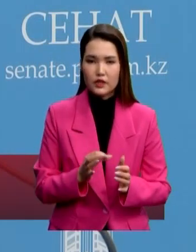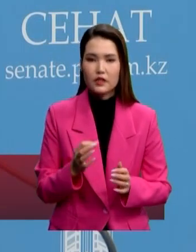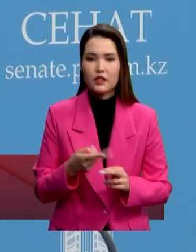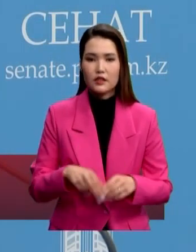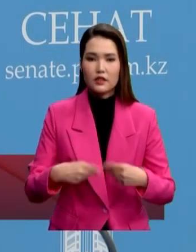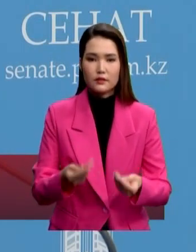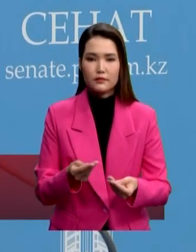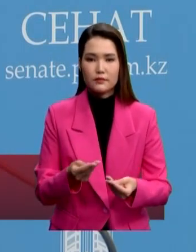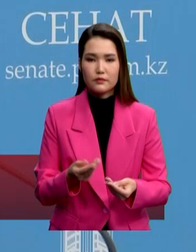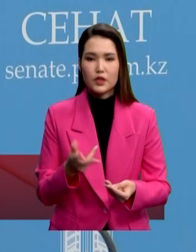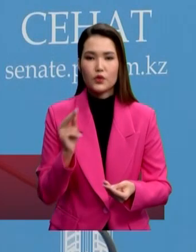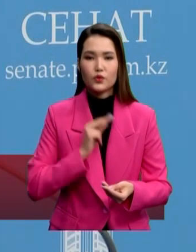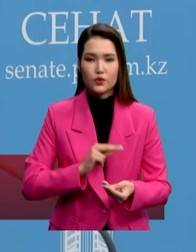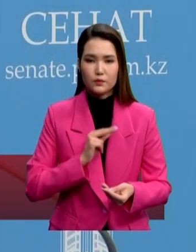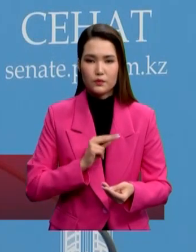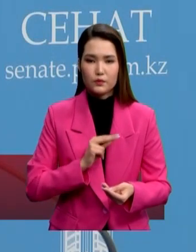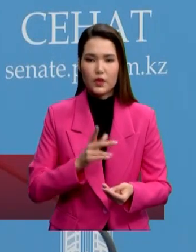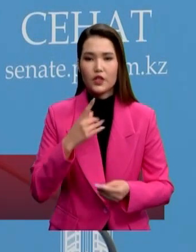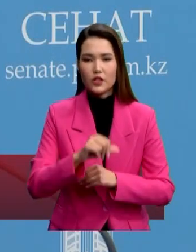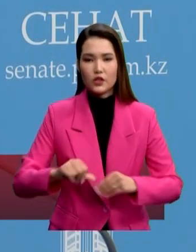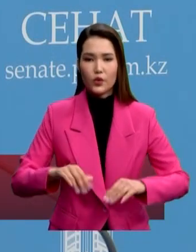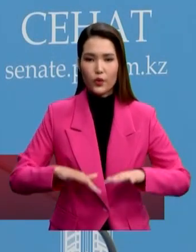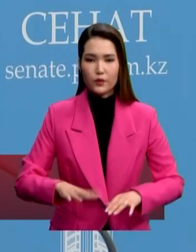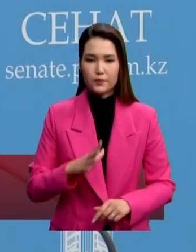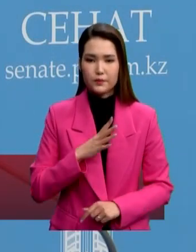бәрі лимиттің шегінде орналасқан.